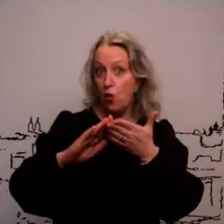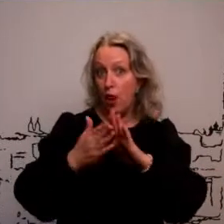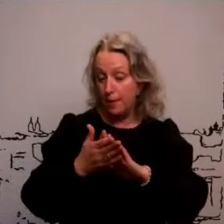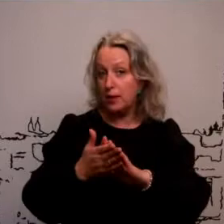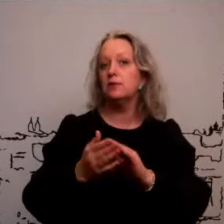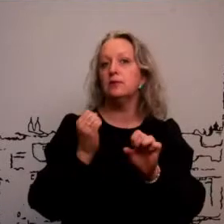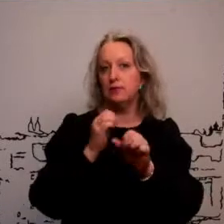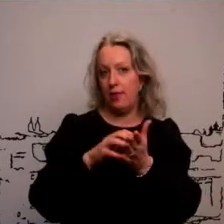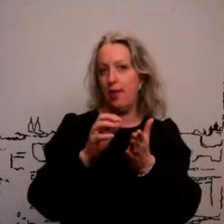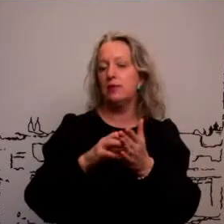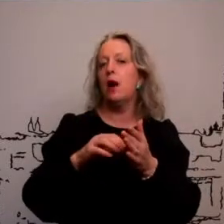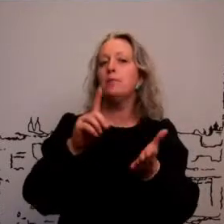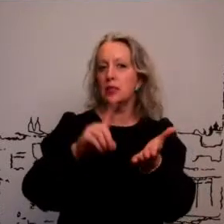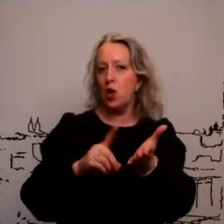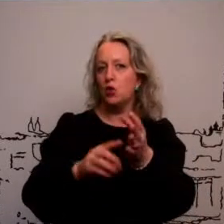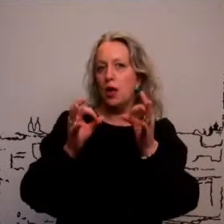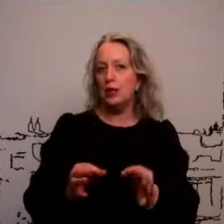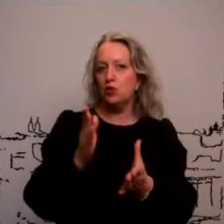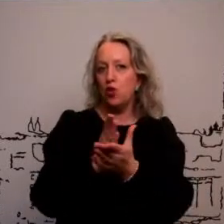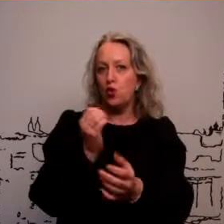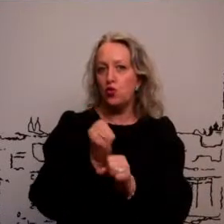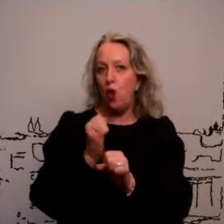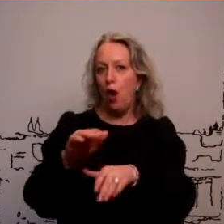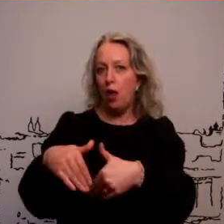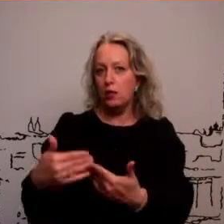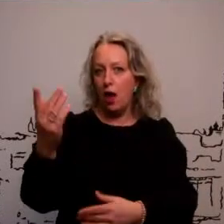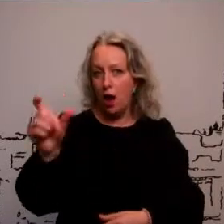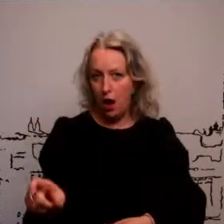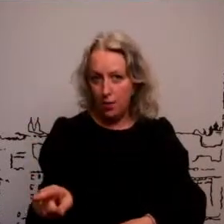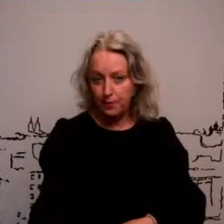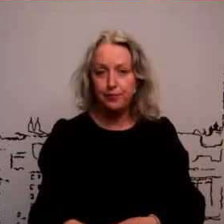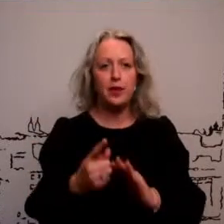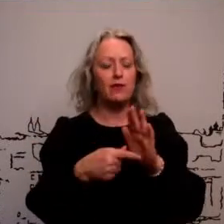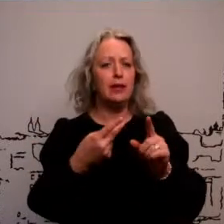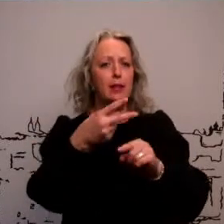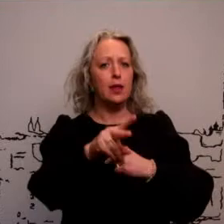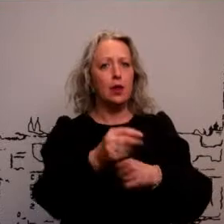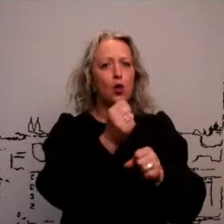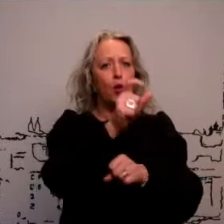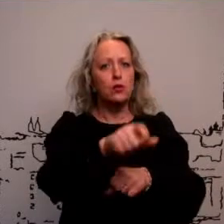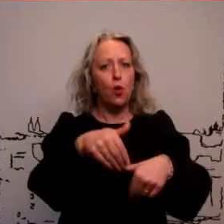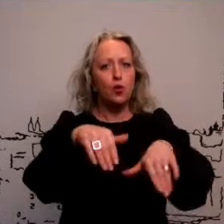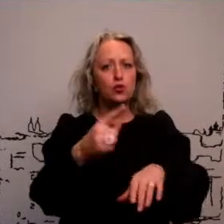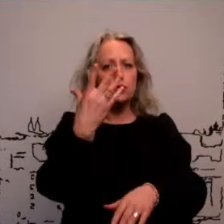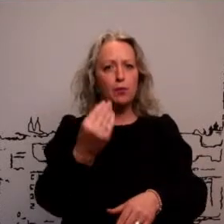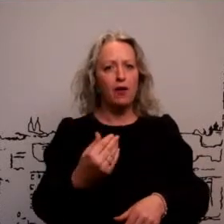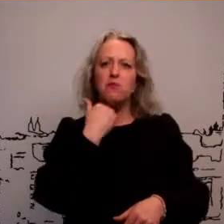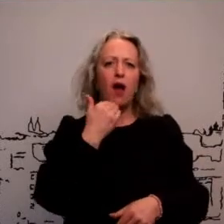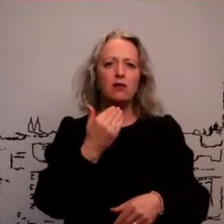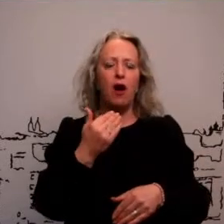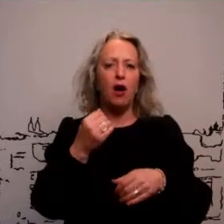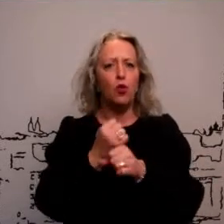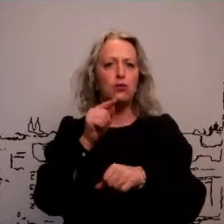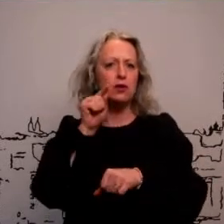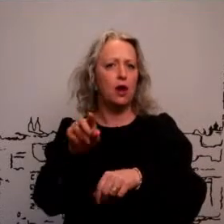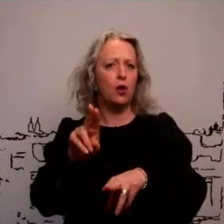seda leppetrahvi nõuda. Ja teine asja on see, et kui töötaja lihtsalt üks päev otsustab, et ma enam ei taha seal töötada ja päeva pealt kaob